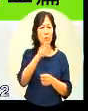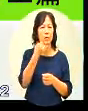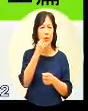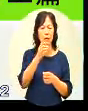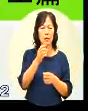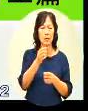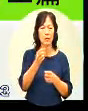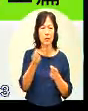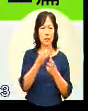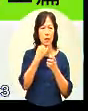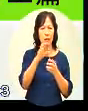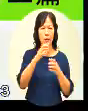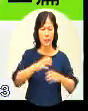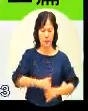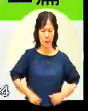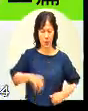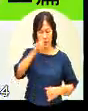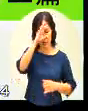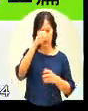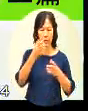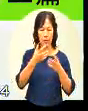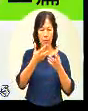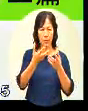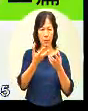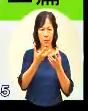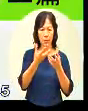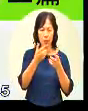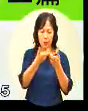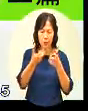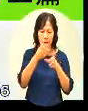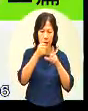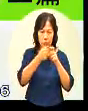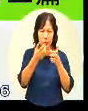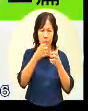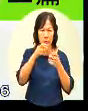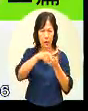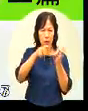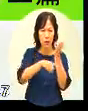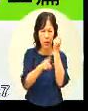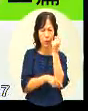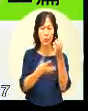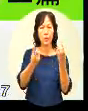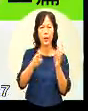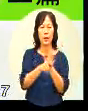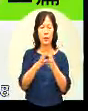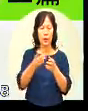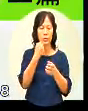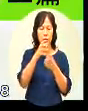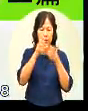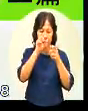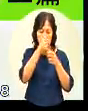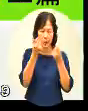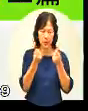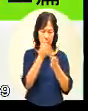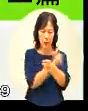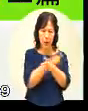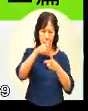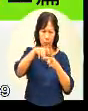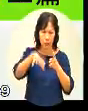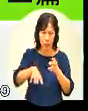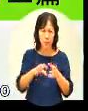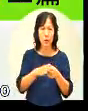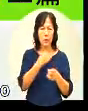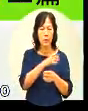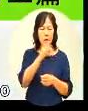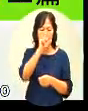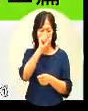一位民进党的部分区立委是实至名归，特别是在劳工的领域里面哦。那我在这次的部门的质询里面，